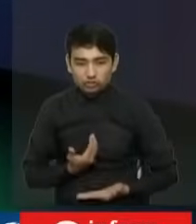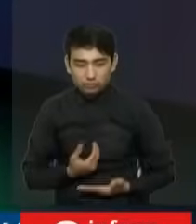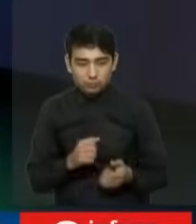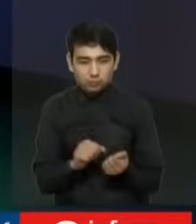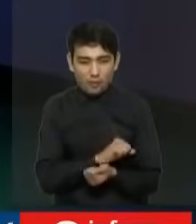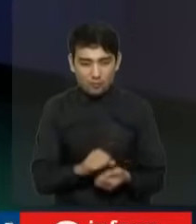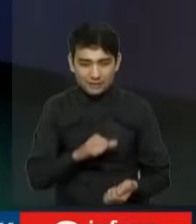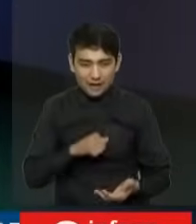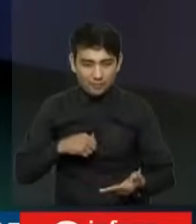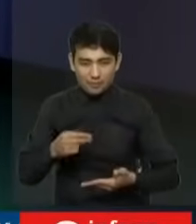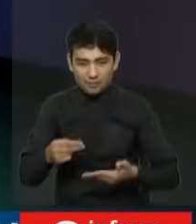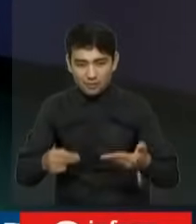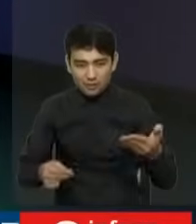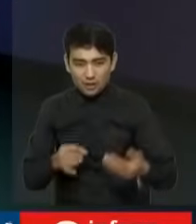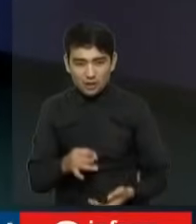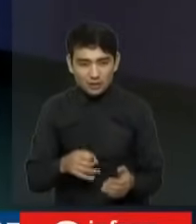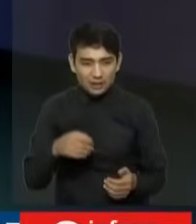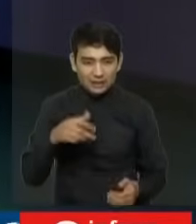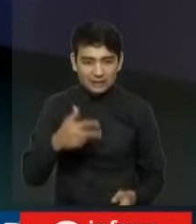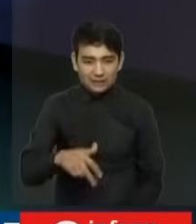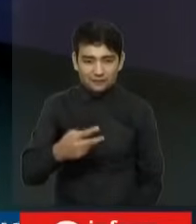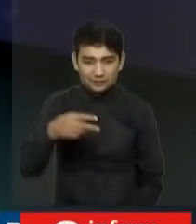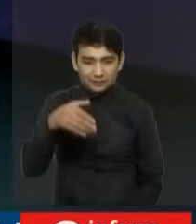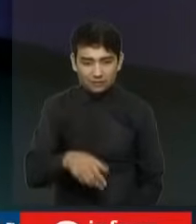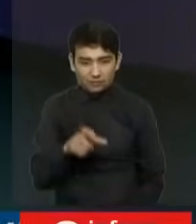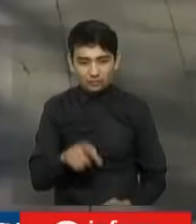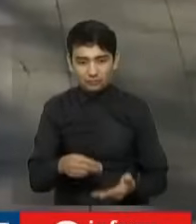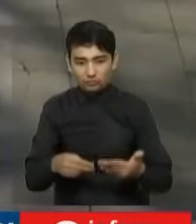бумаге. Автографы оставили уже больше 32 тысяч человек.